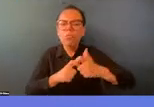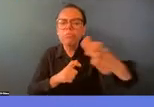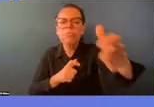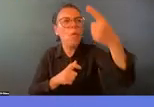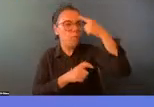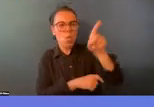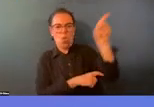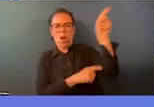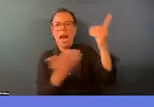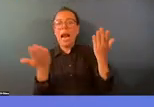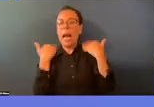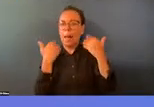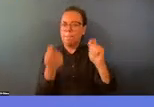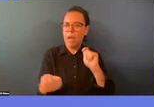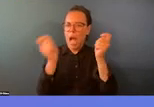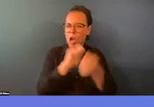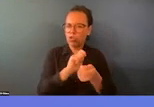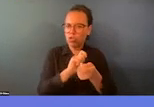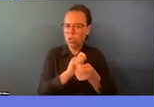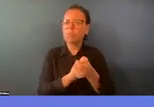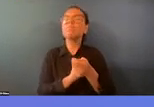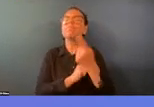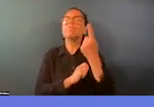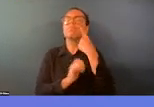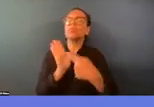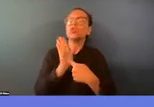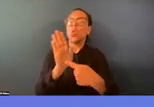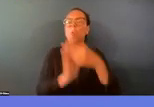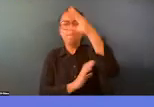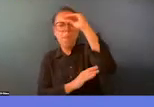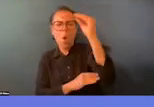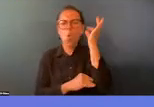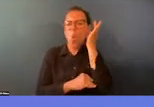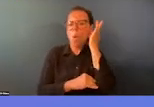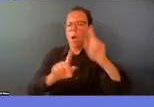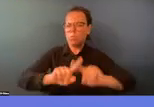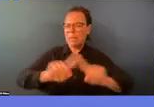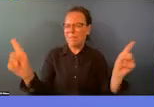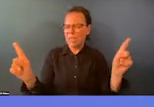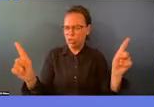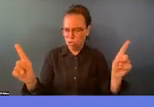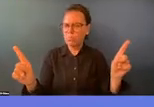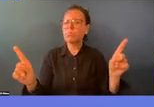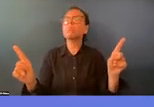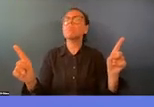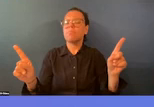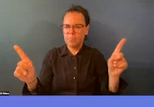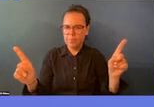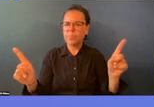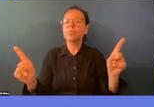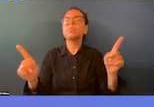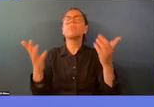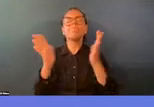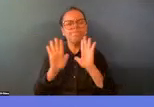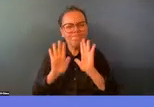мониторингу количественных и качественных сезонных изменений в сельском хозяйстве с использованием традиционных знаний